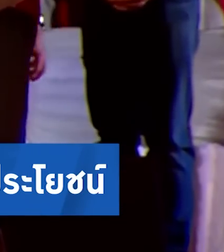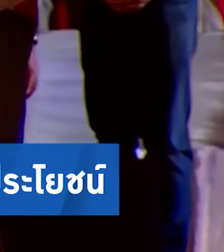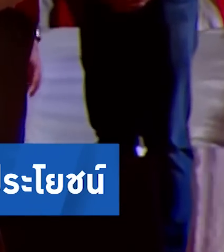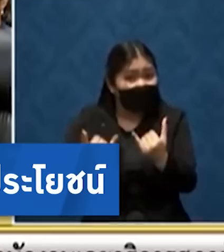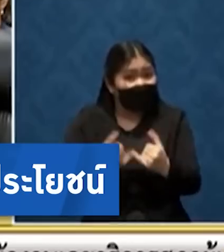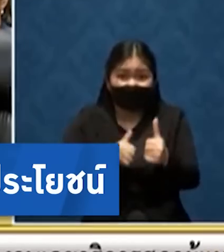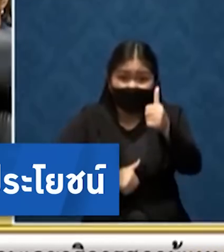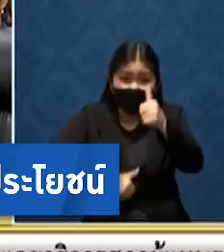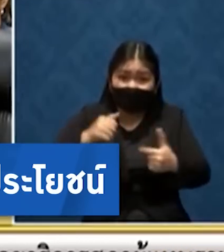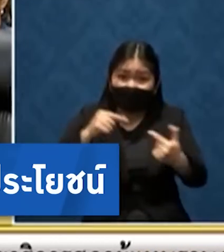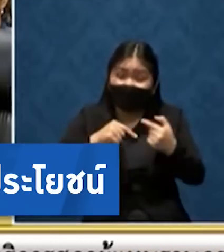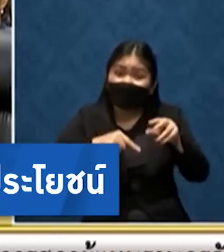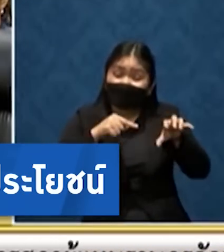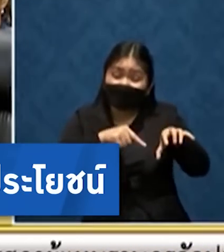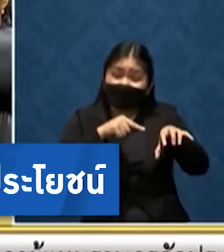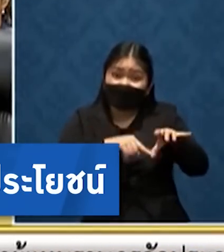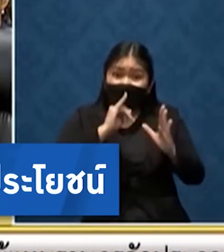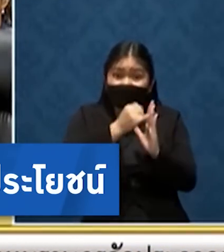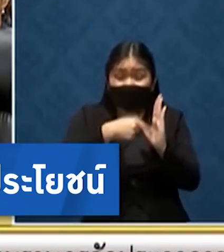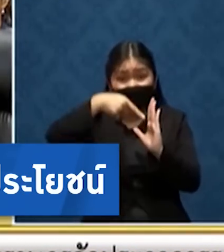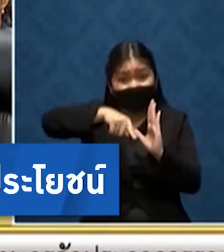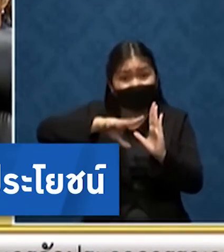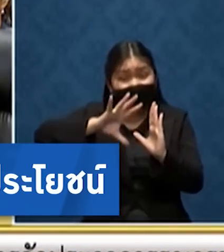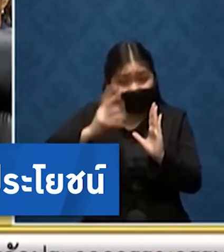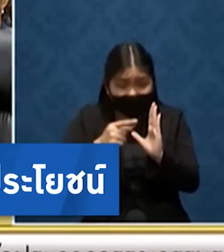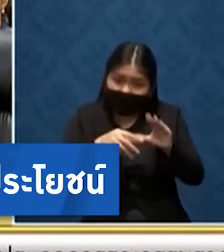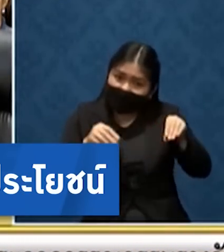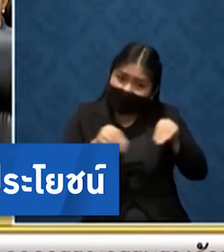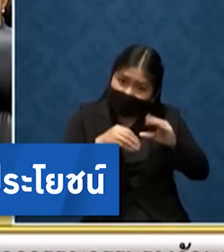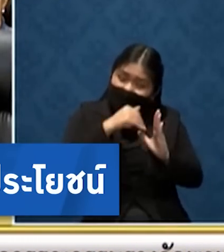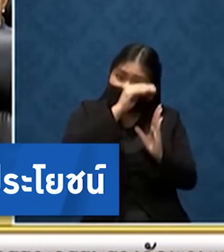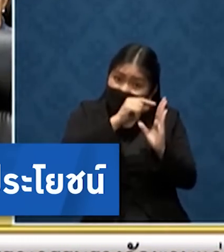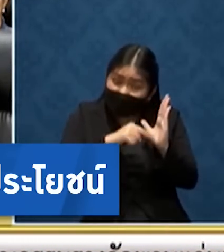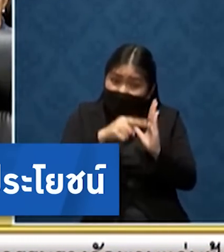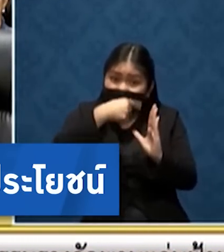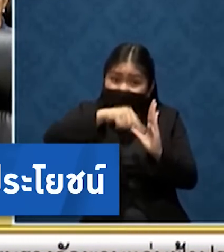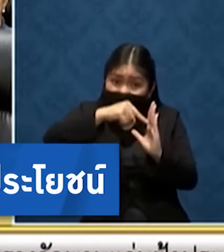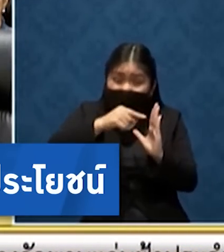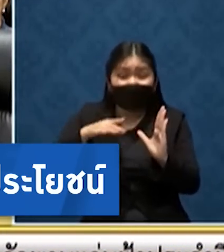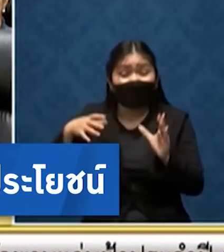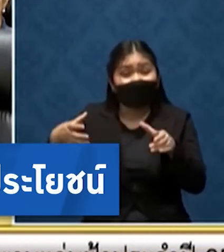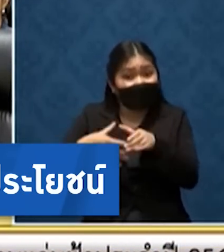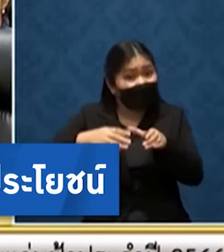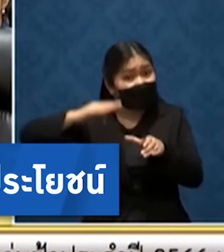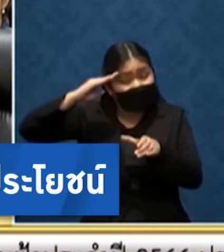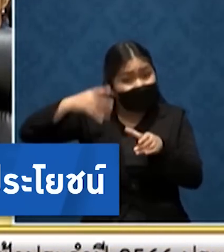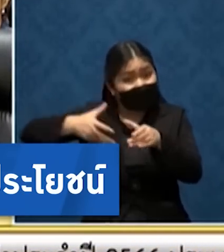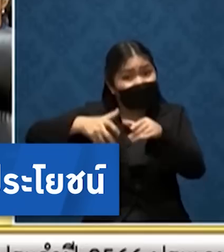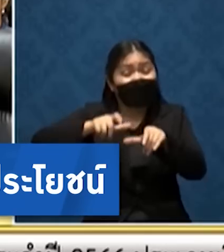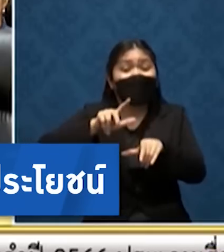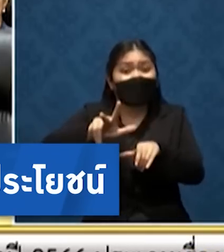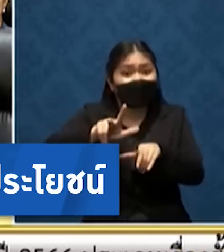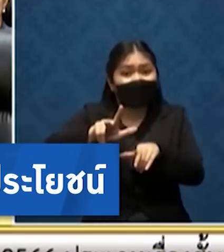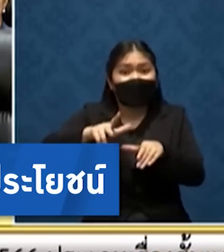ครับเปิดปลงประเด็นนะครับที่ส.สจิราภรณ์กล่าวหาว่าจันทร์โอชาโกงนะครับยันหลาน